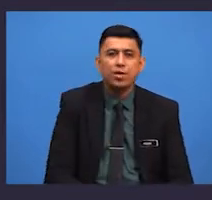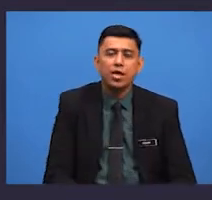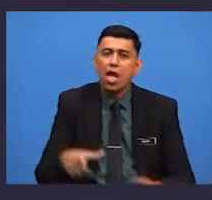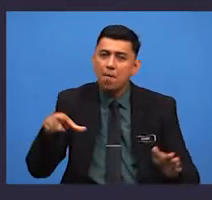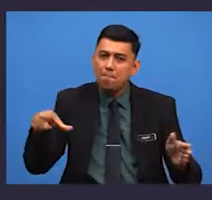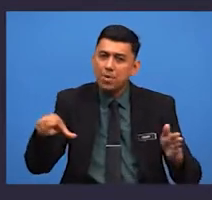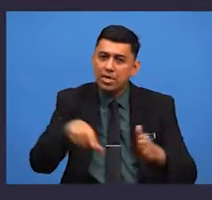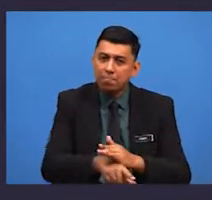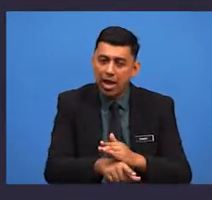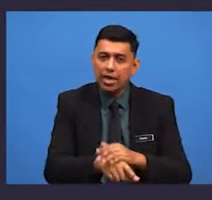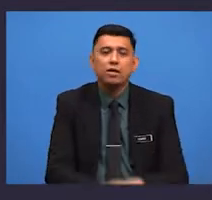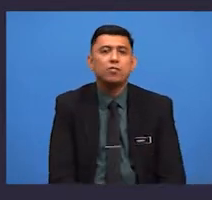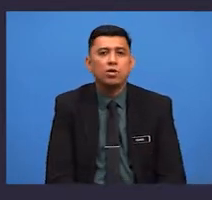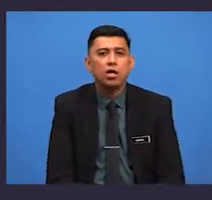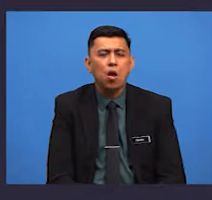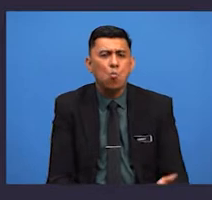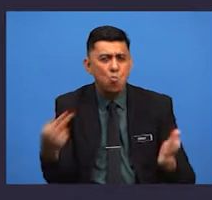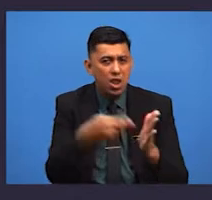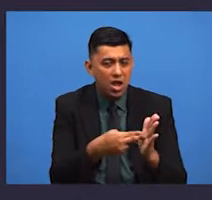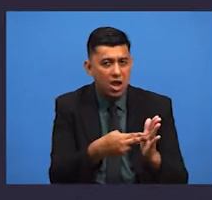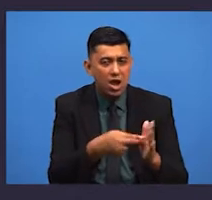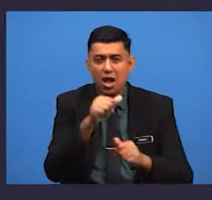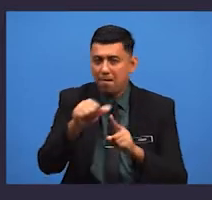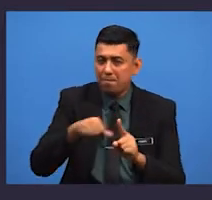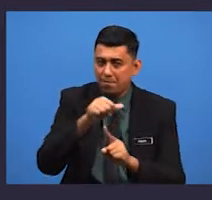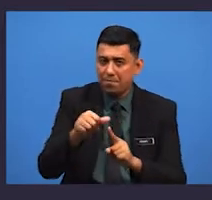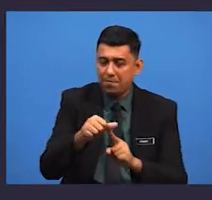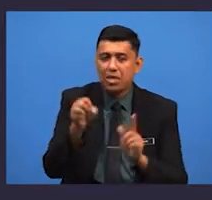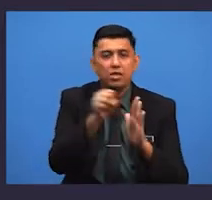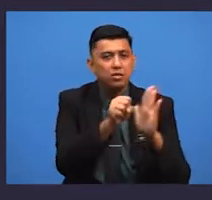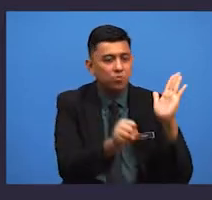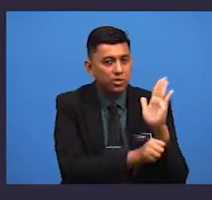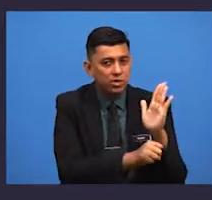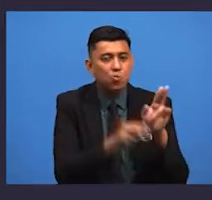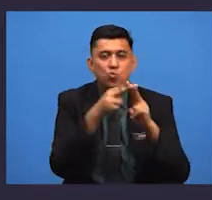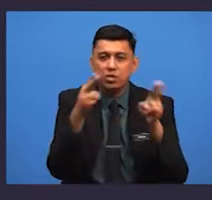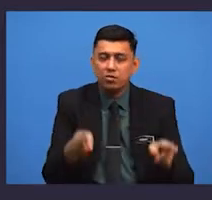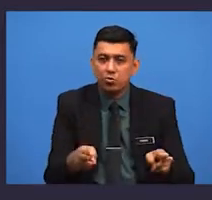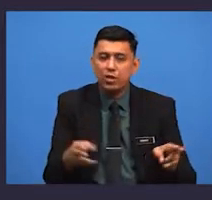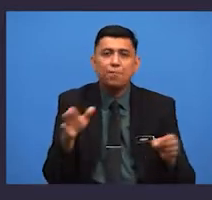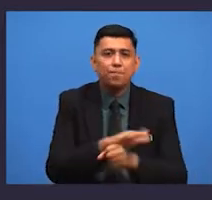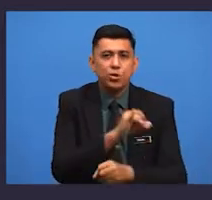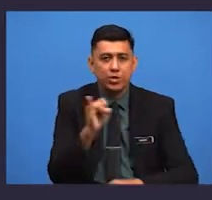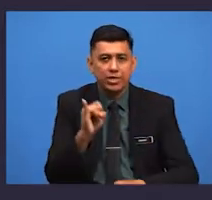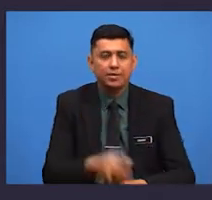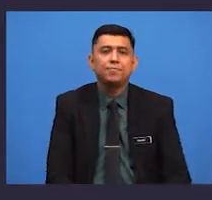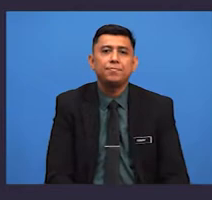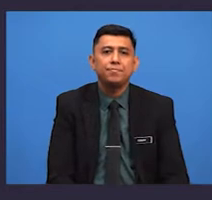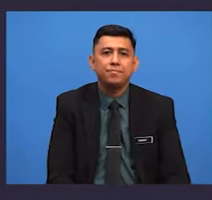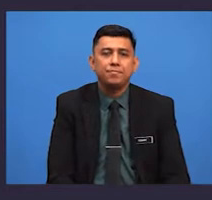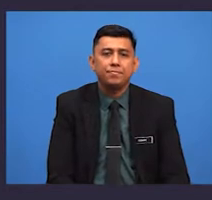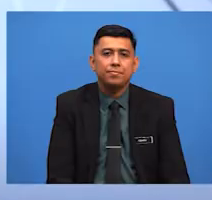kerana melibatkan proses yang berulang apabila syarat yang diuji